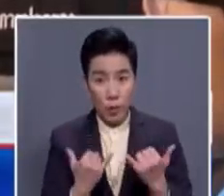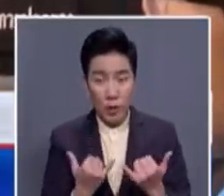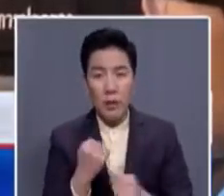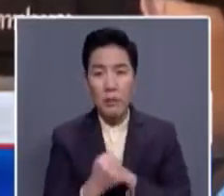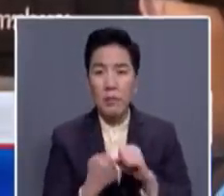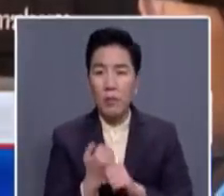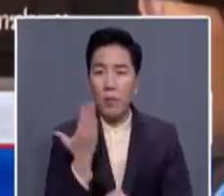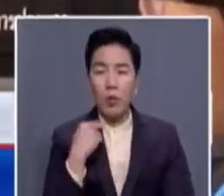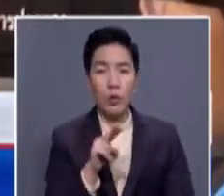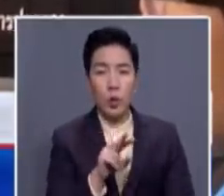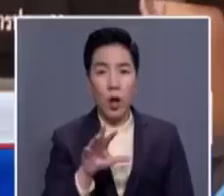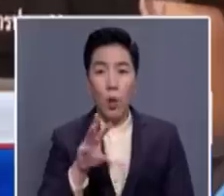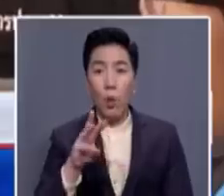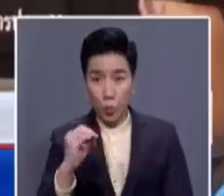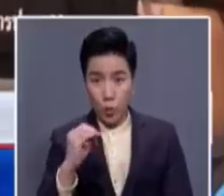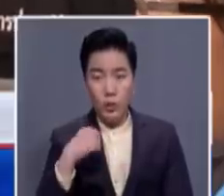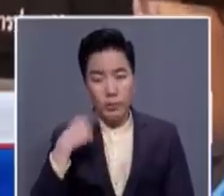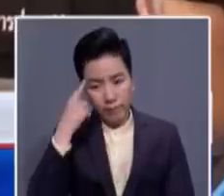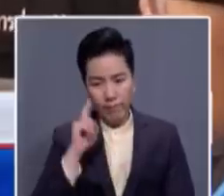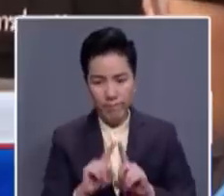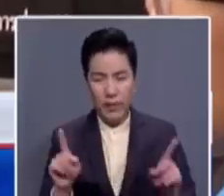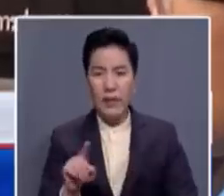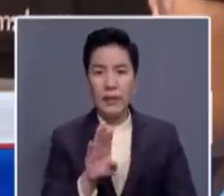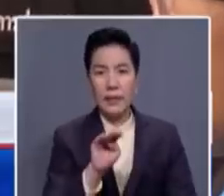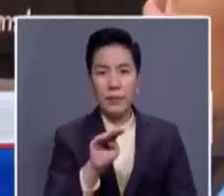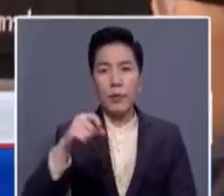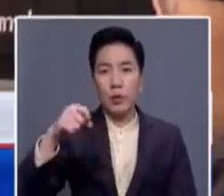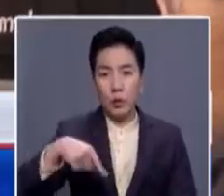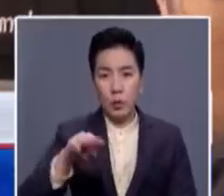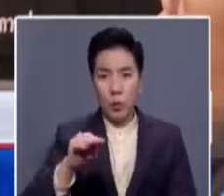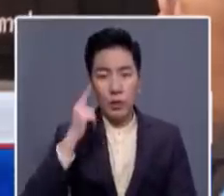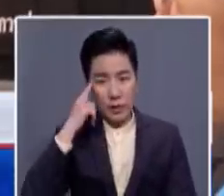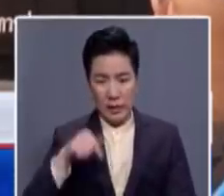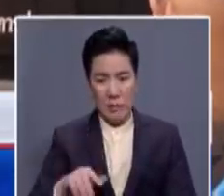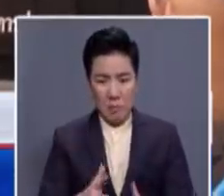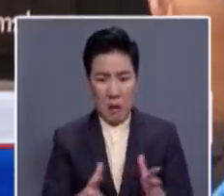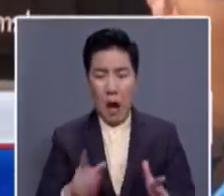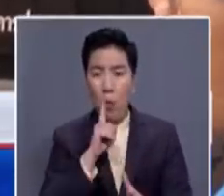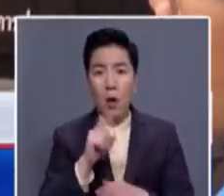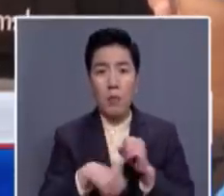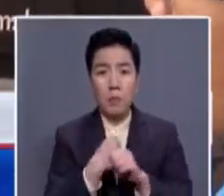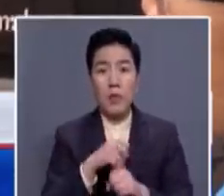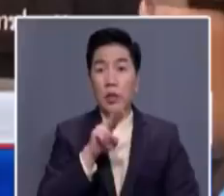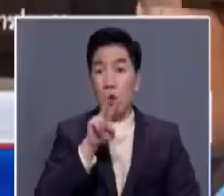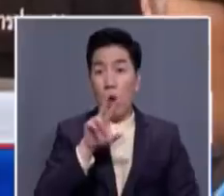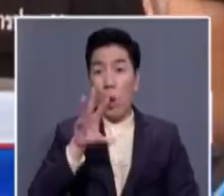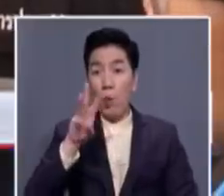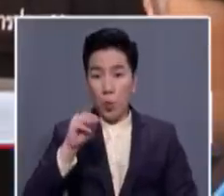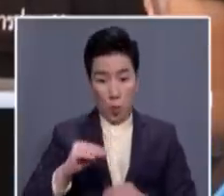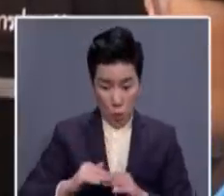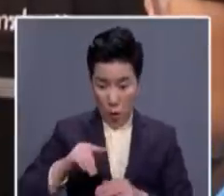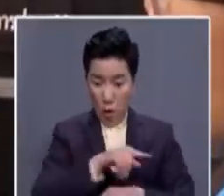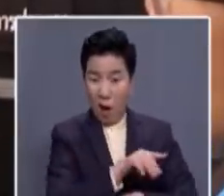ปี2560นั้นนะครับระดับน้ำต่างกันอยู่เกือบ40เซนติเมตรนะสูงกว่าปี2560ประมาณเกือบ40เซนติเมตรนะครับ